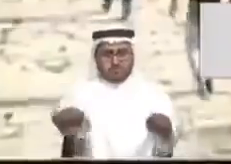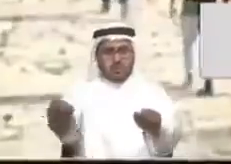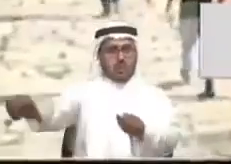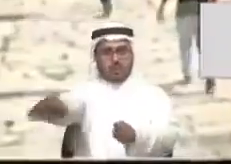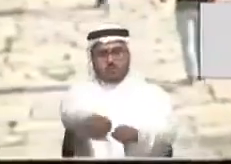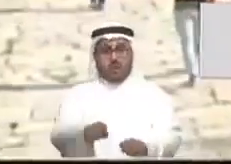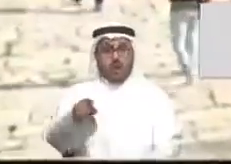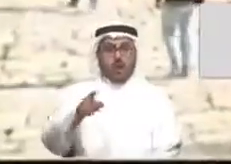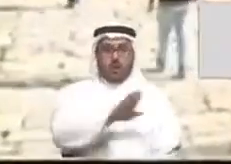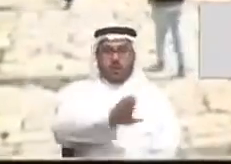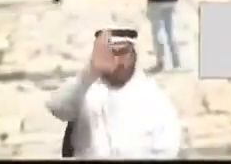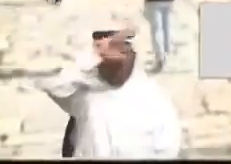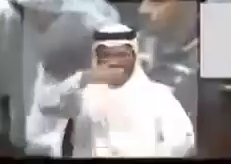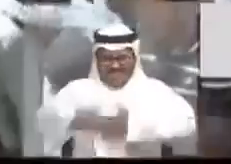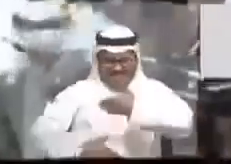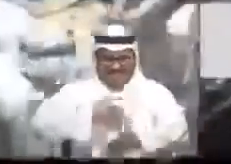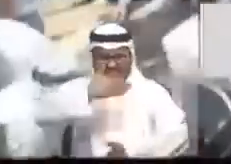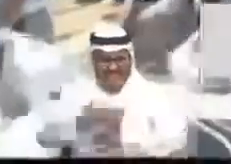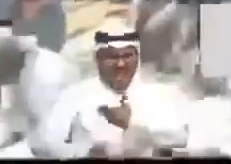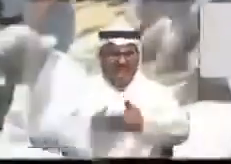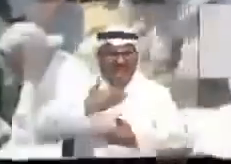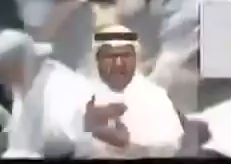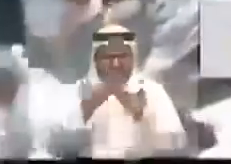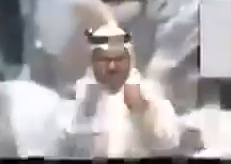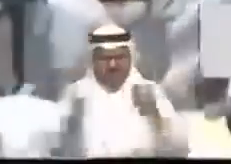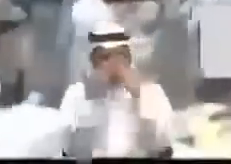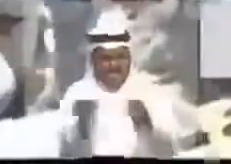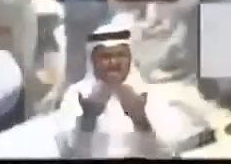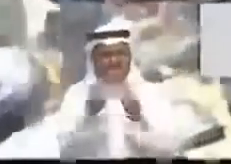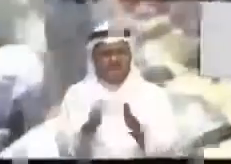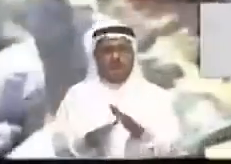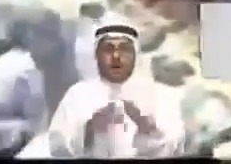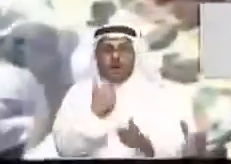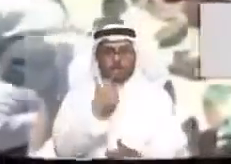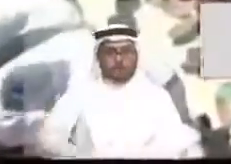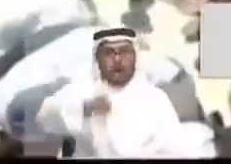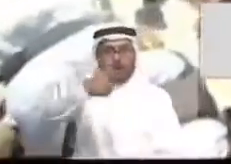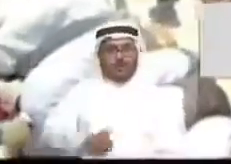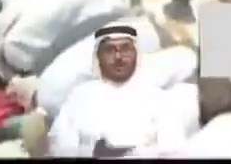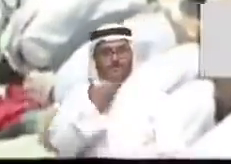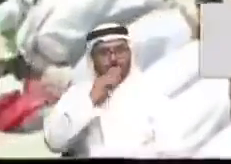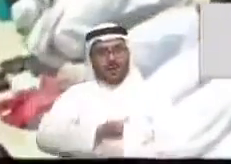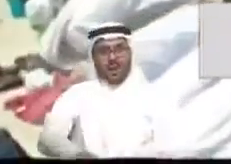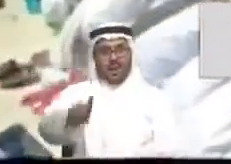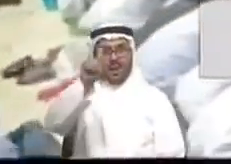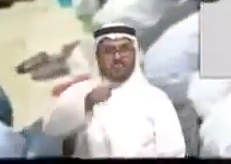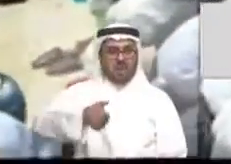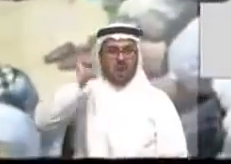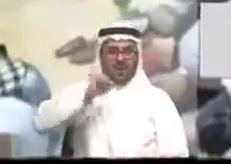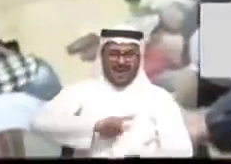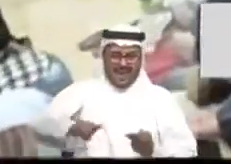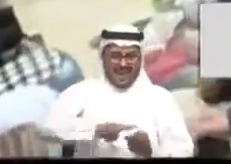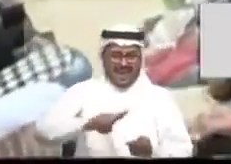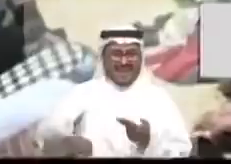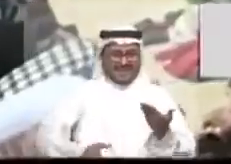التي بذلها خادم الحرمين الشريفين الملك سلمان بن عبد العزيز آل سعود حفظه الله خلال الفترة الماضية